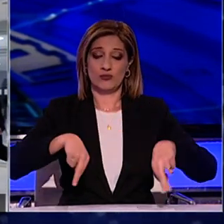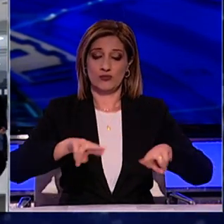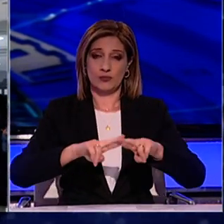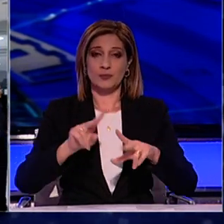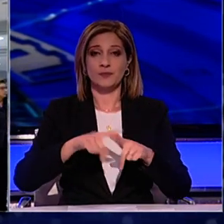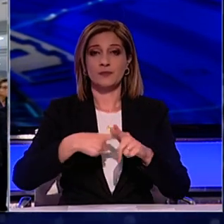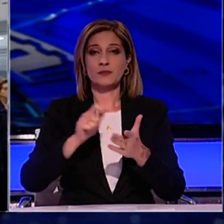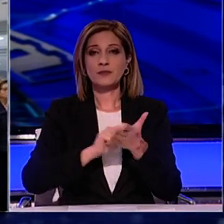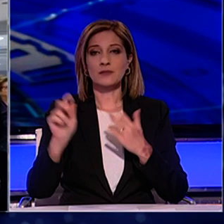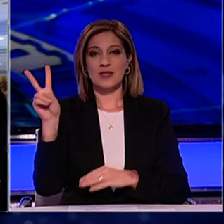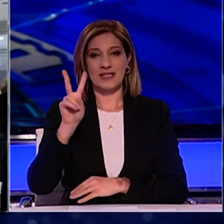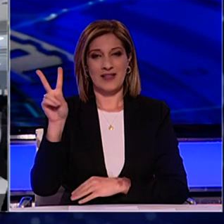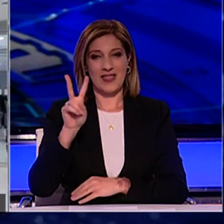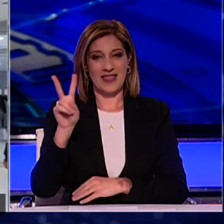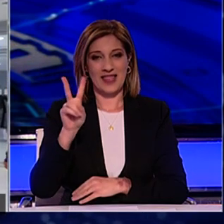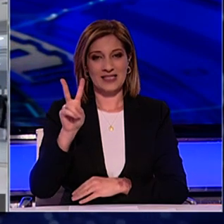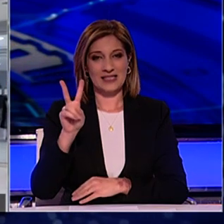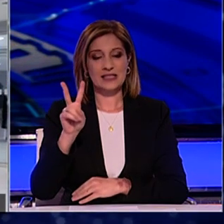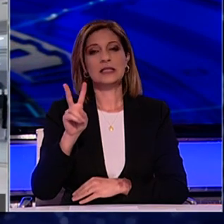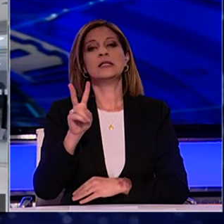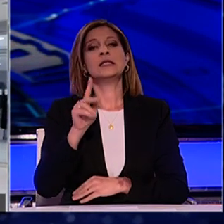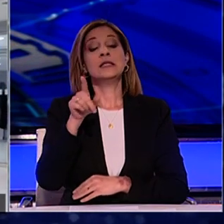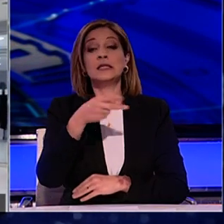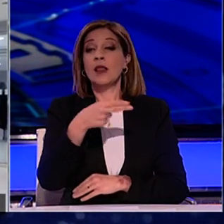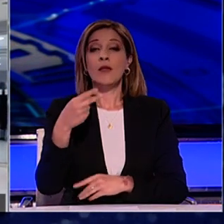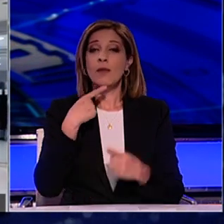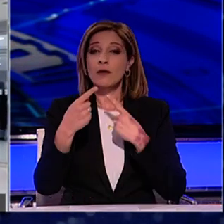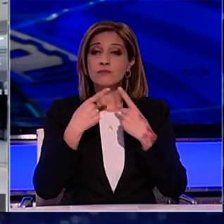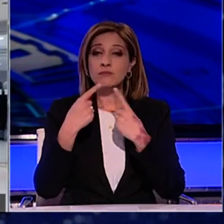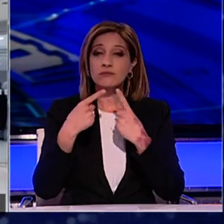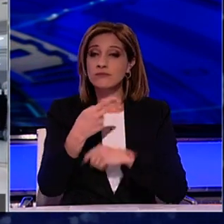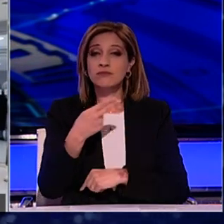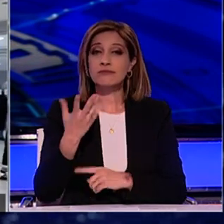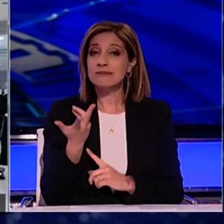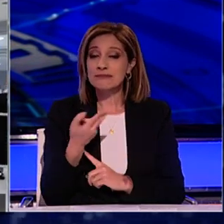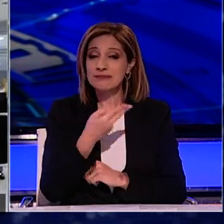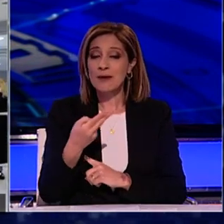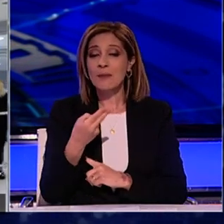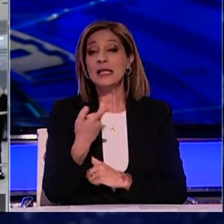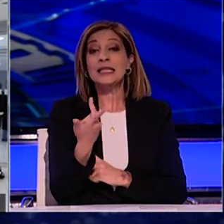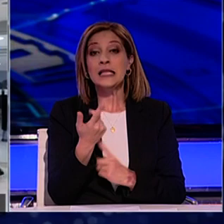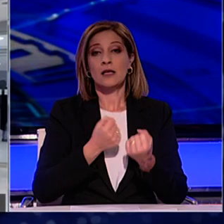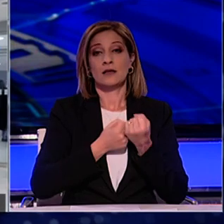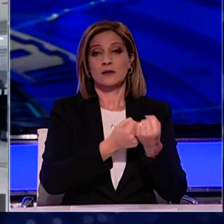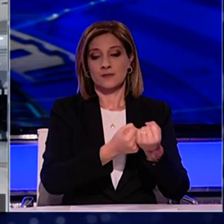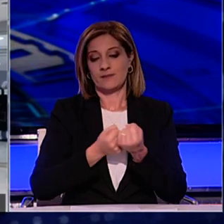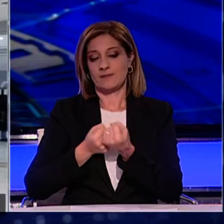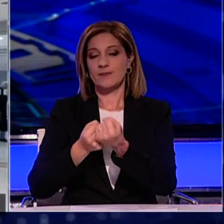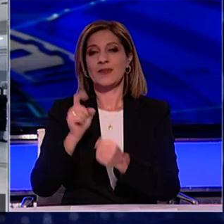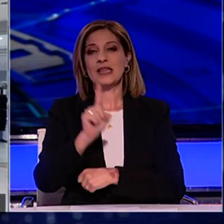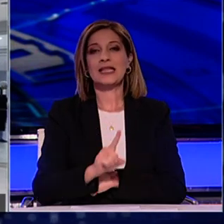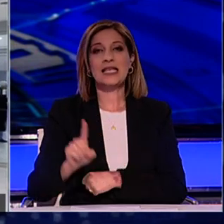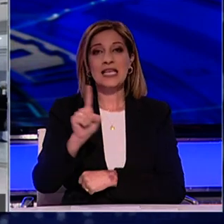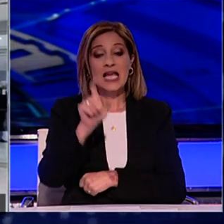πολιτικού γραφείου του Δημοκρατικού Συναγερμού. Μοναδικό θέμα συζήτησης, όπως είπες και εσύ, είναι η στάση που θα κρατήσει το